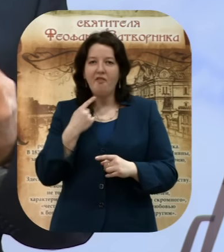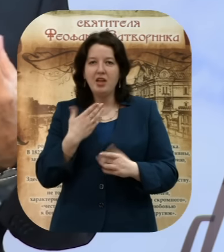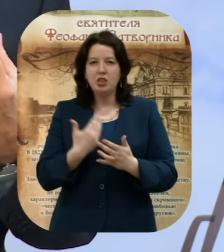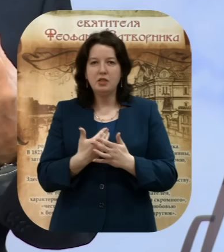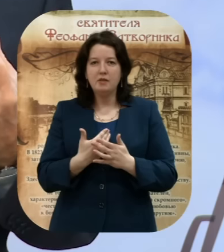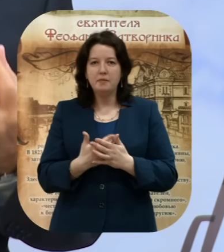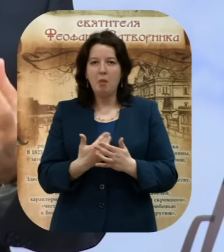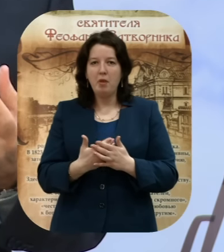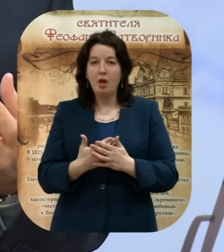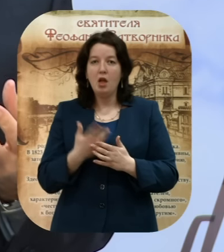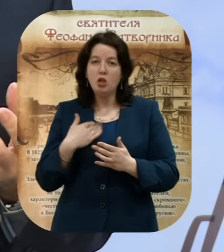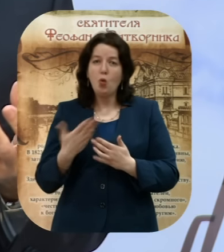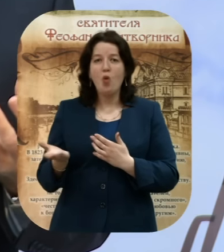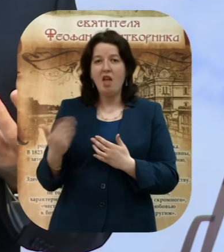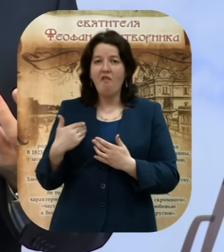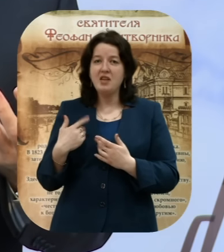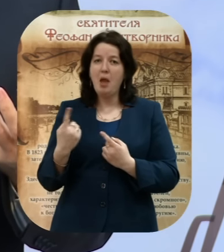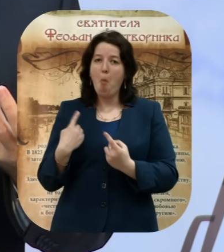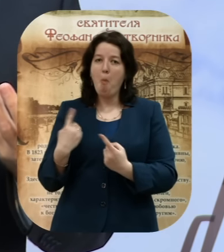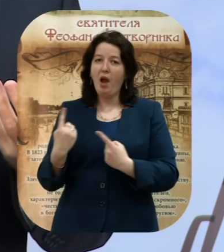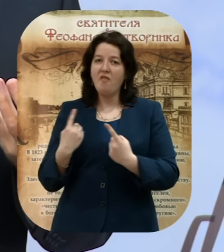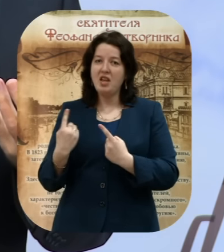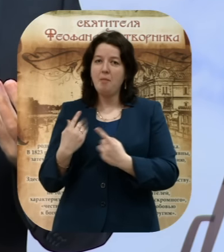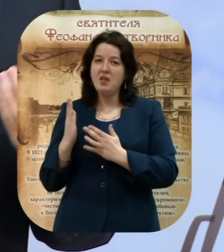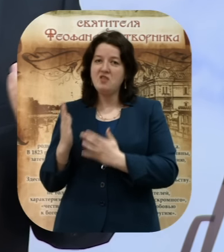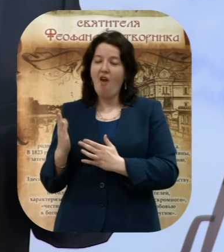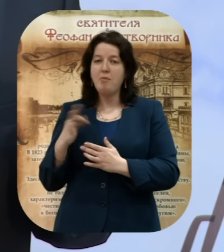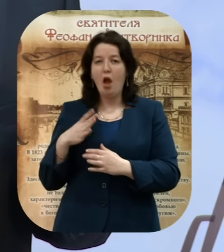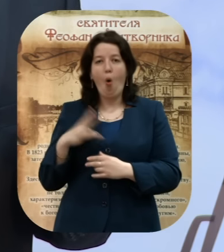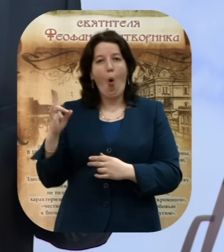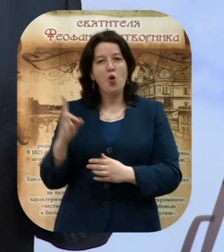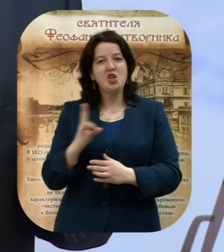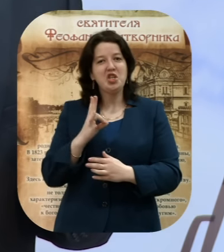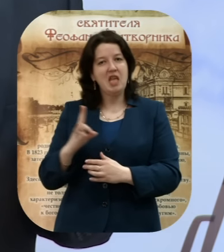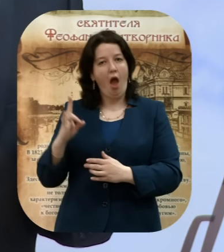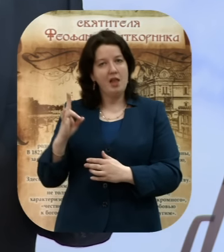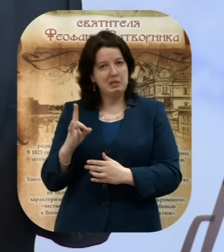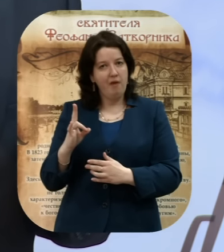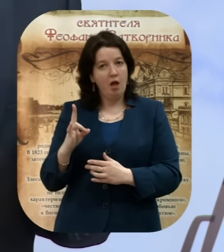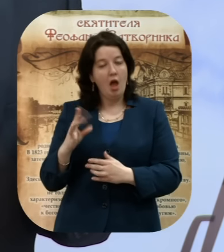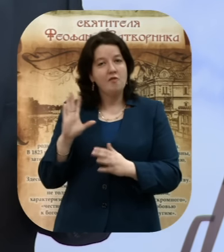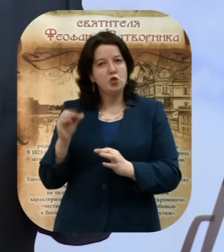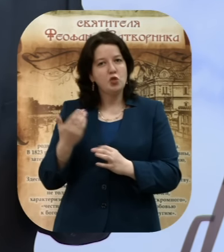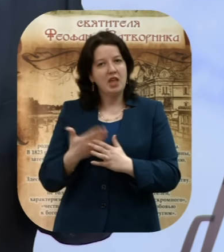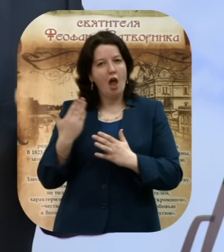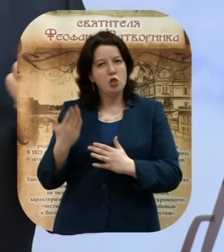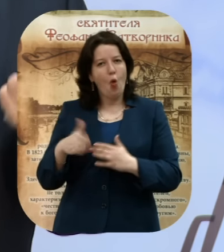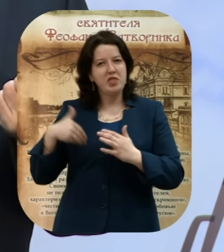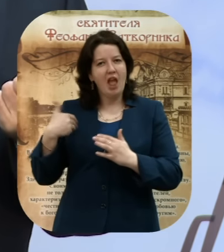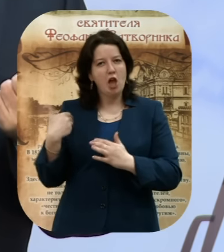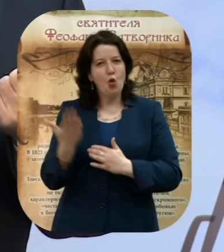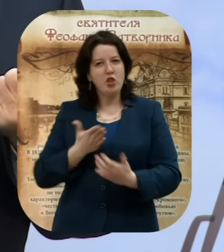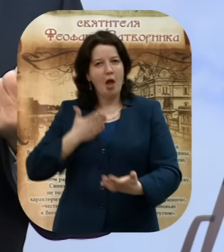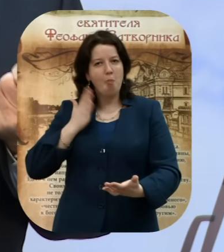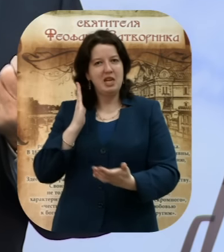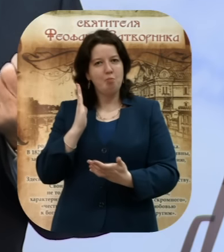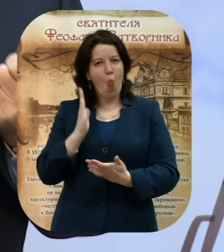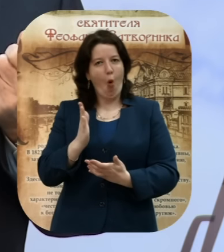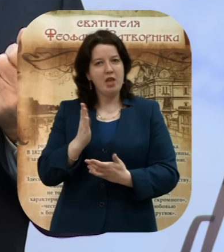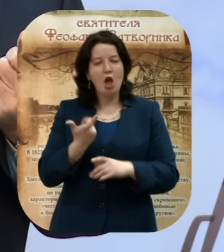человеком, но давайте поговорим о христианстве. Все-таки оно же дает прямой